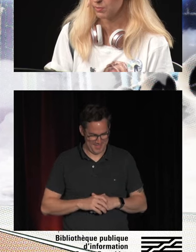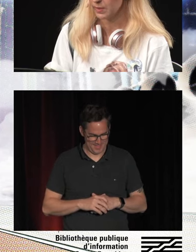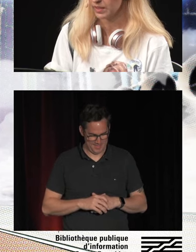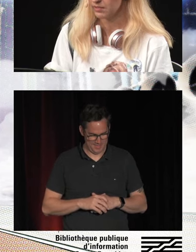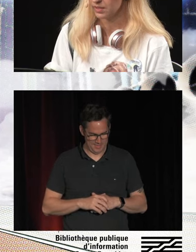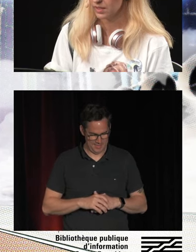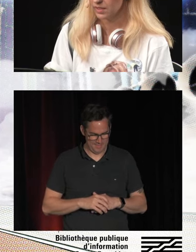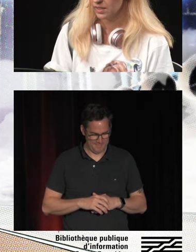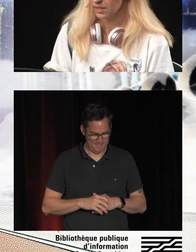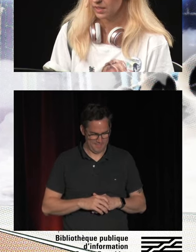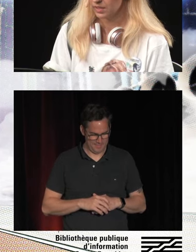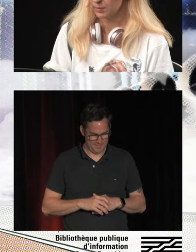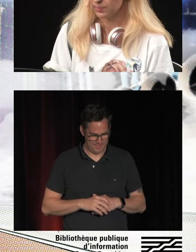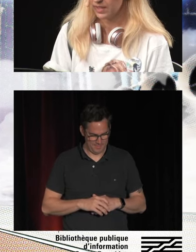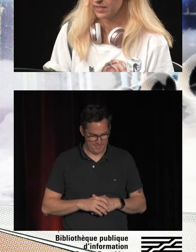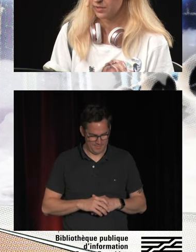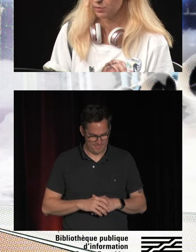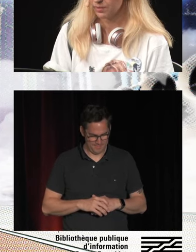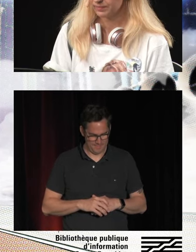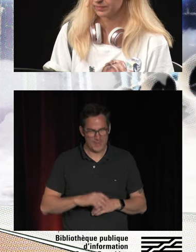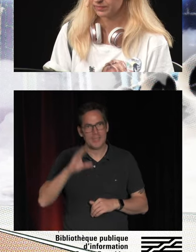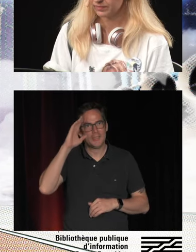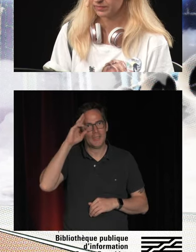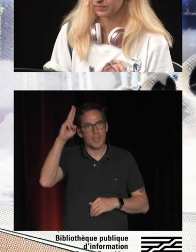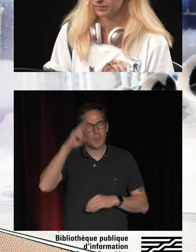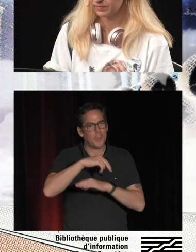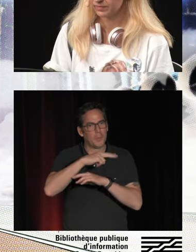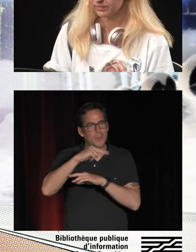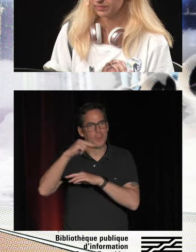sur les nuages, mais c'est pas grave. Hop! Allez, salut!